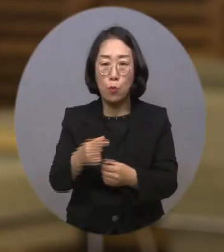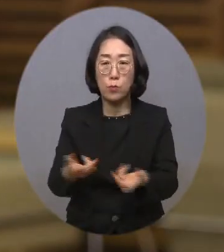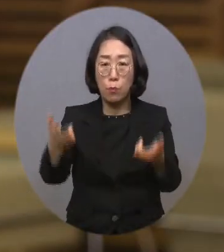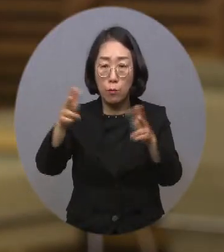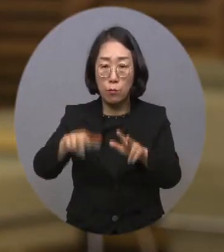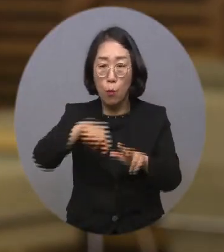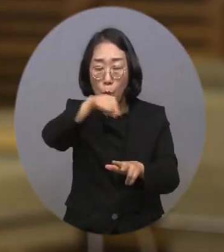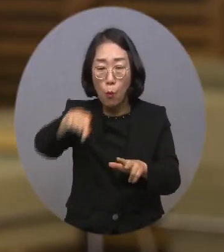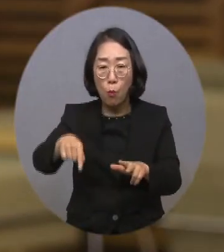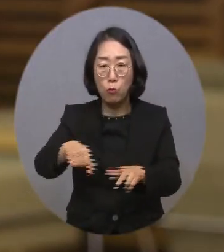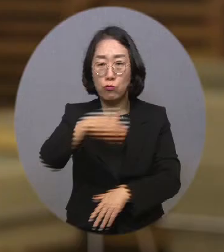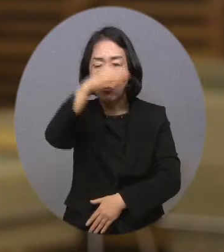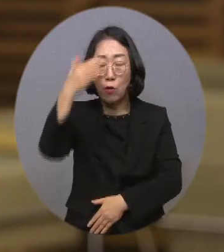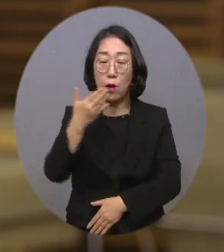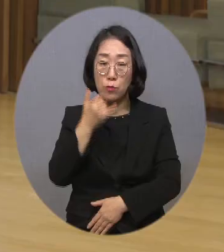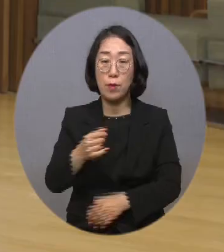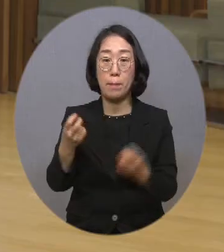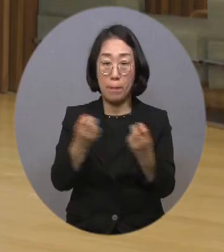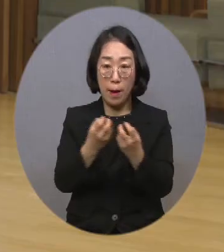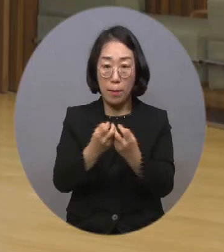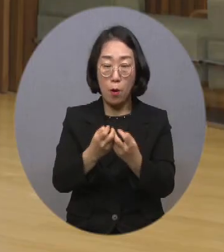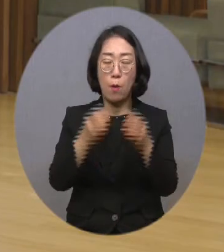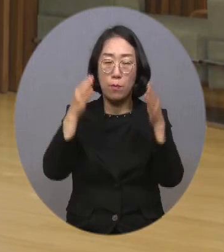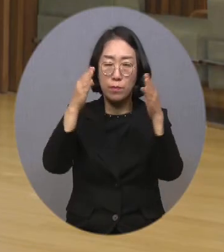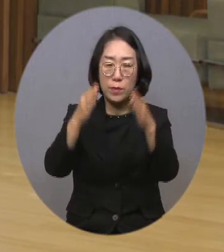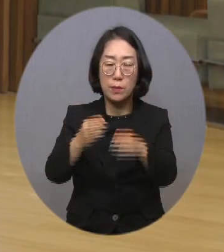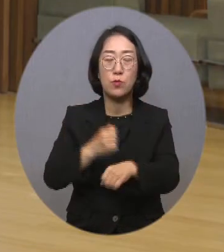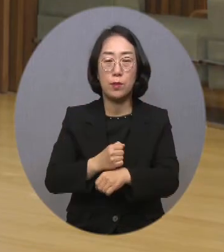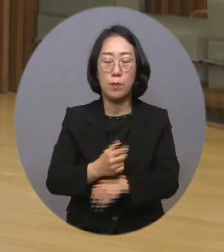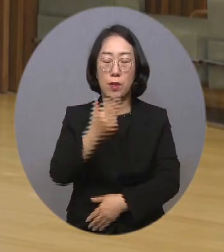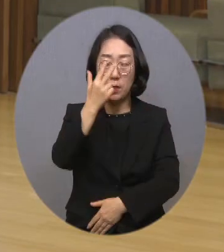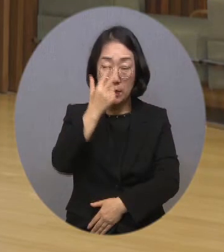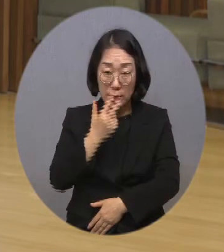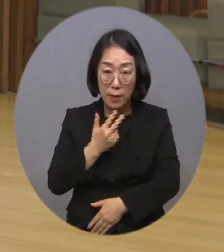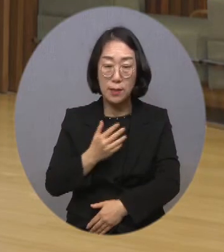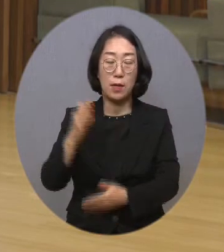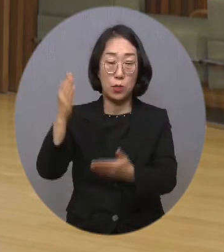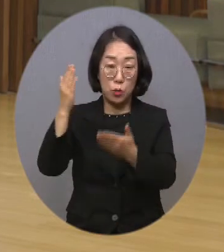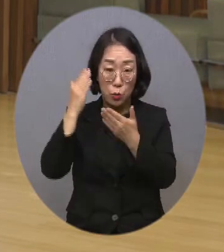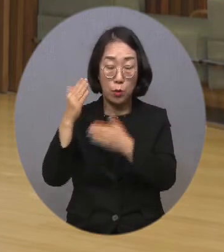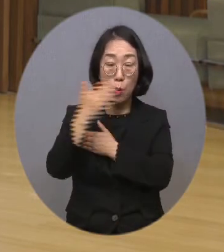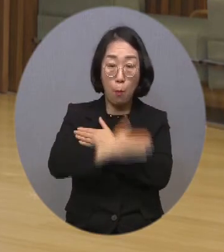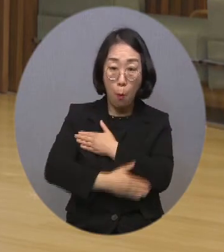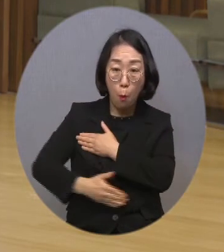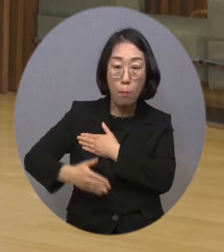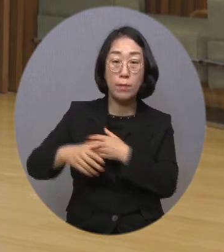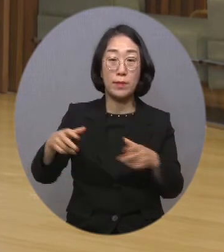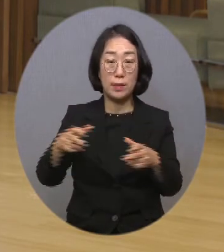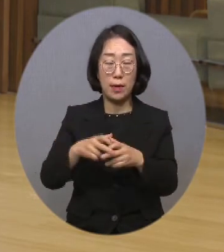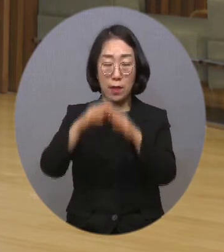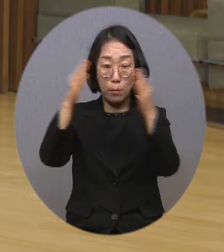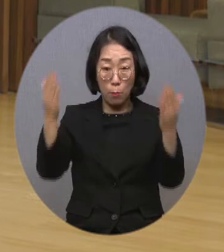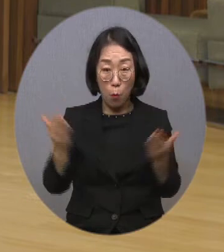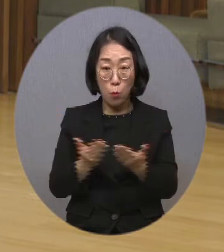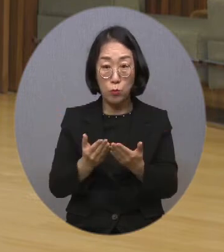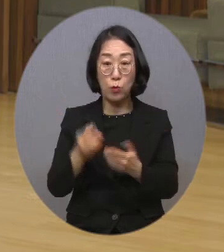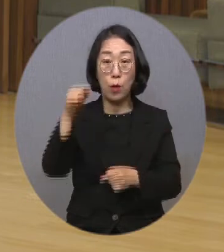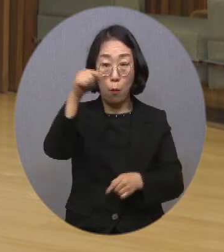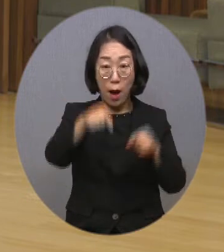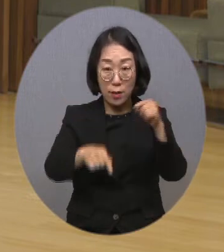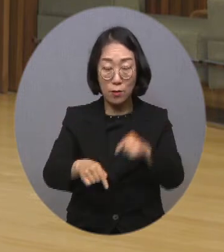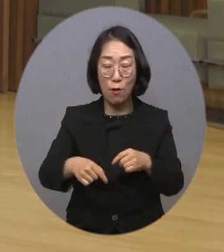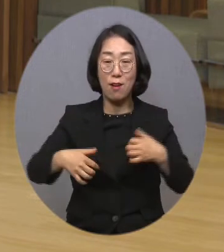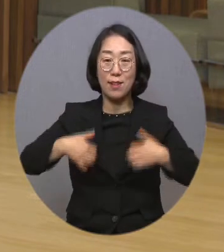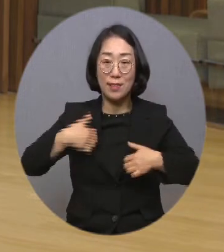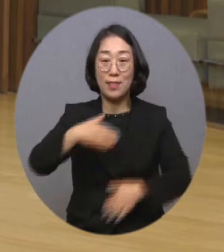이런 고민들에 초점을 맞춰왔습니다. 그래서 시각장애인, 청각장애인, 지체장애인들도 국립공원을 즐길 수 있도록 저희가